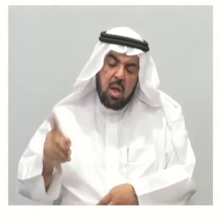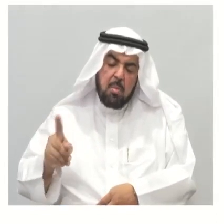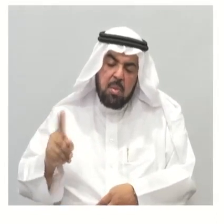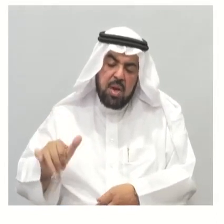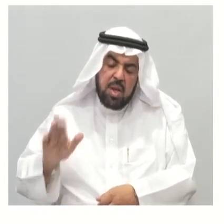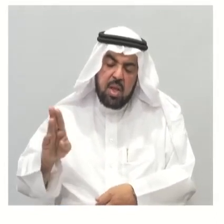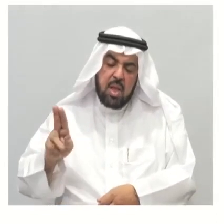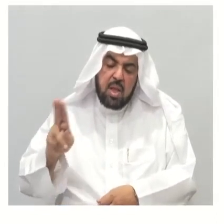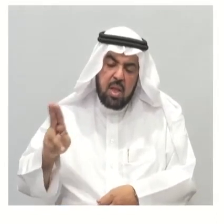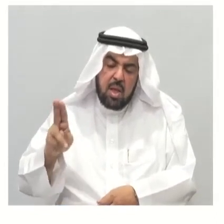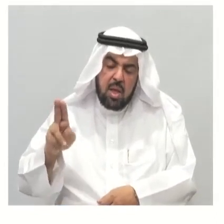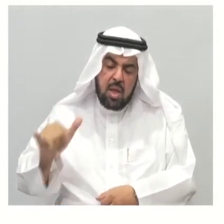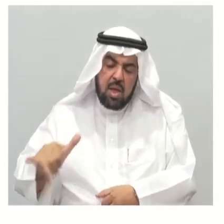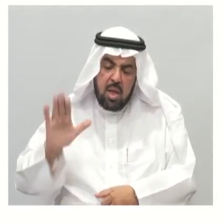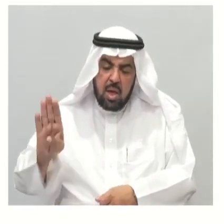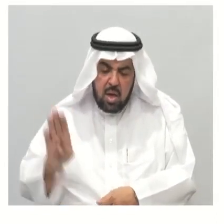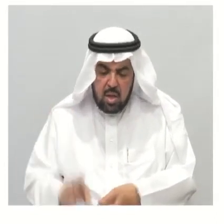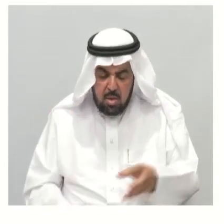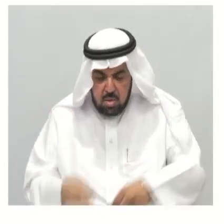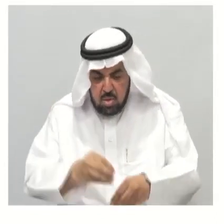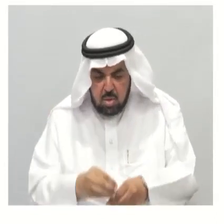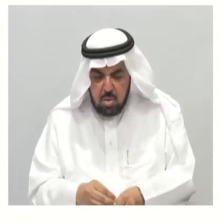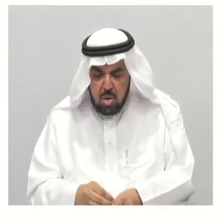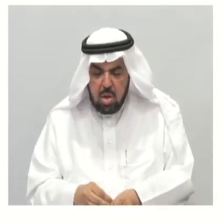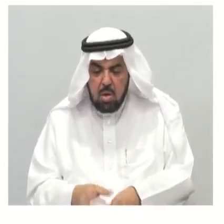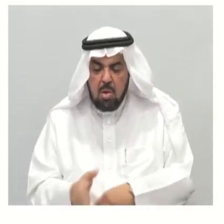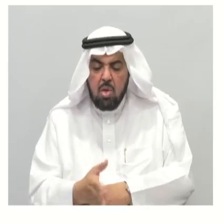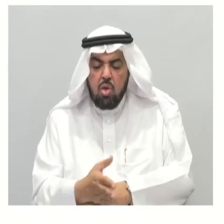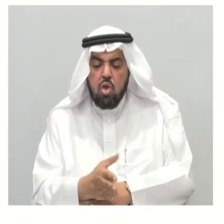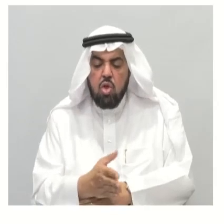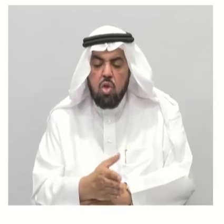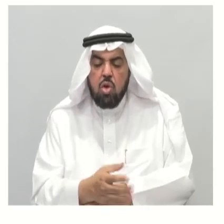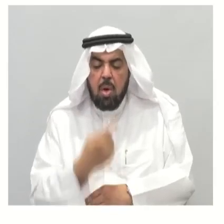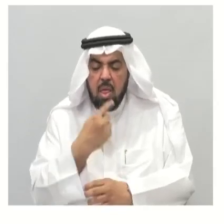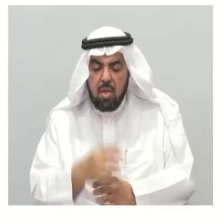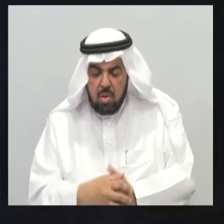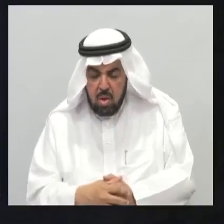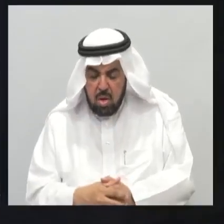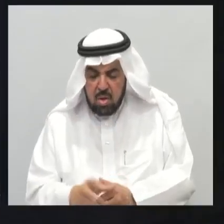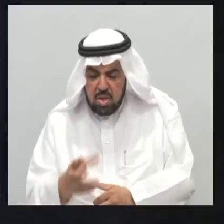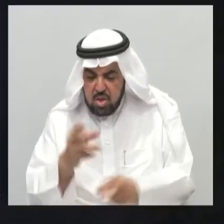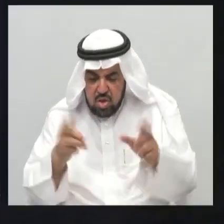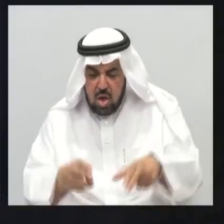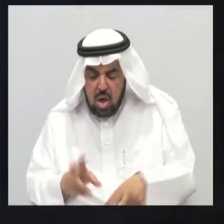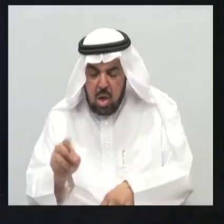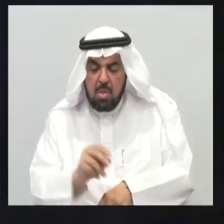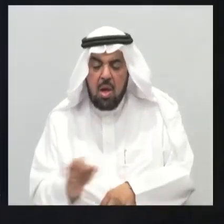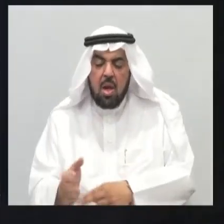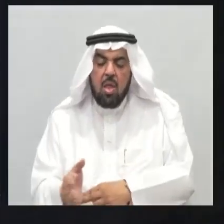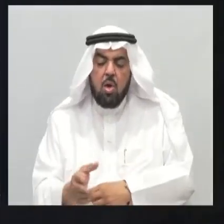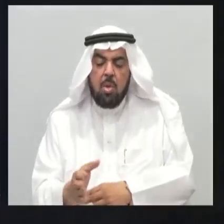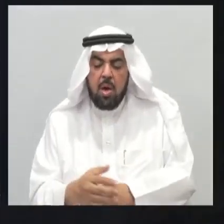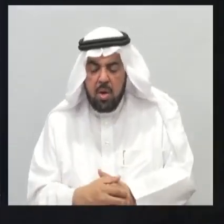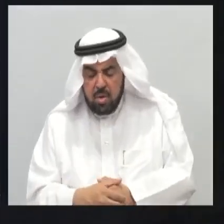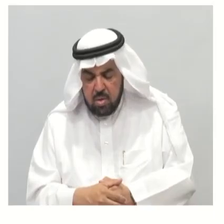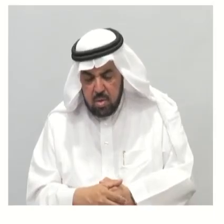هذه التجربة تسمى بتجربة ثعبان السكر. السبب في ذلك أن شكلها يشبه الثعبان. إذا